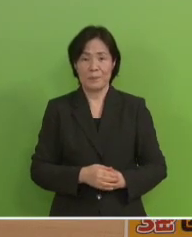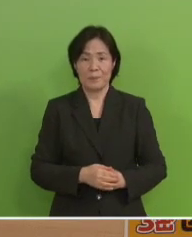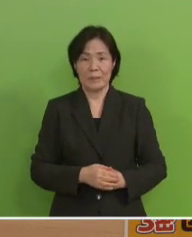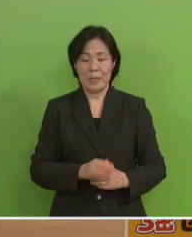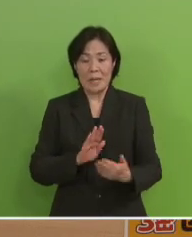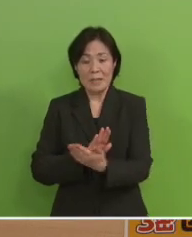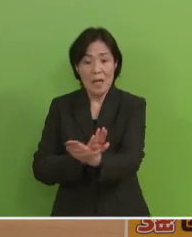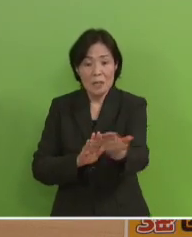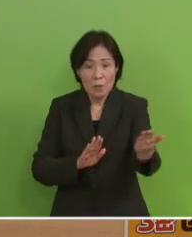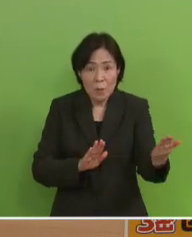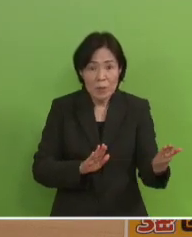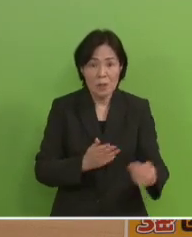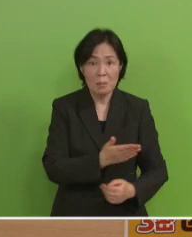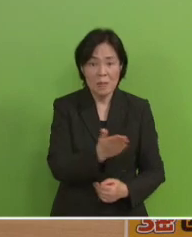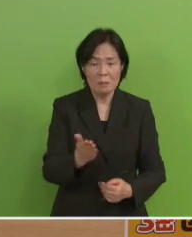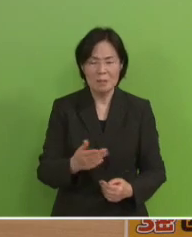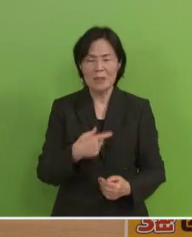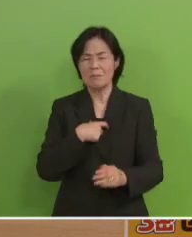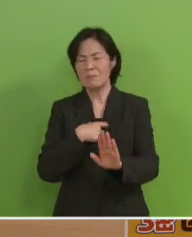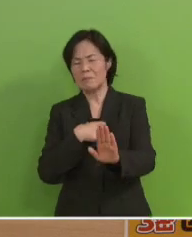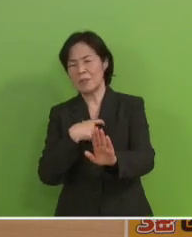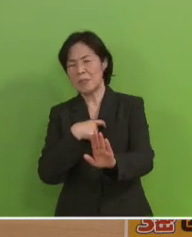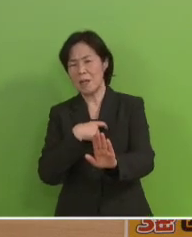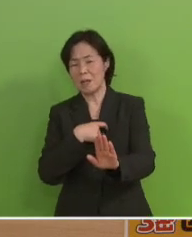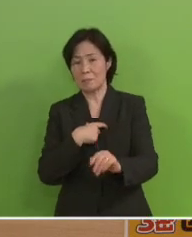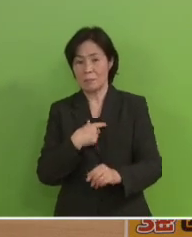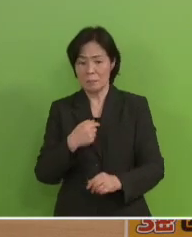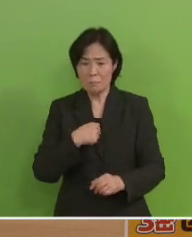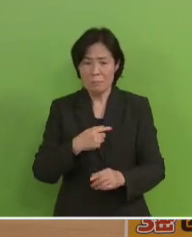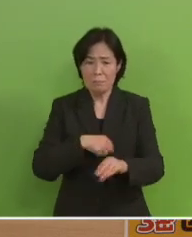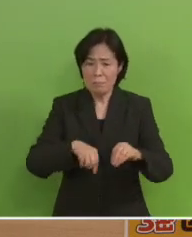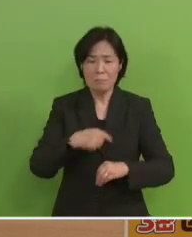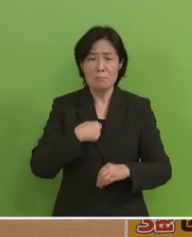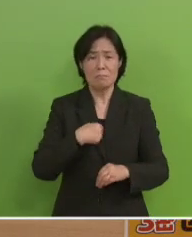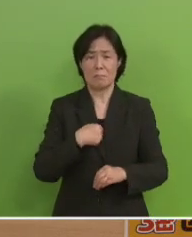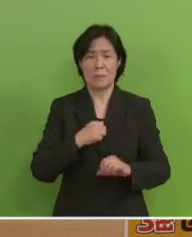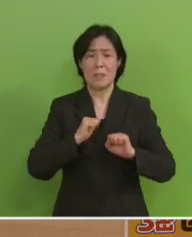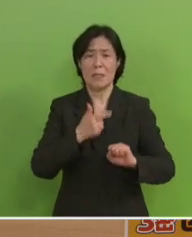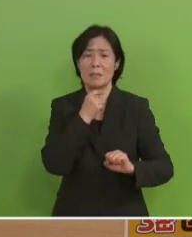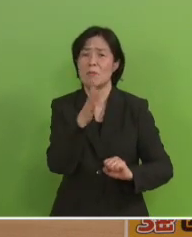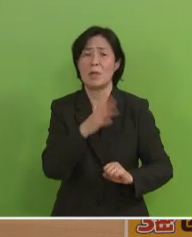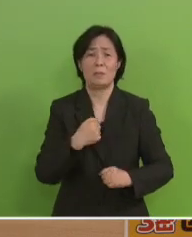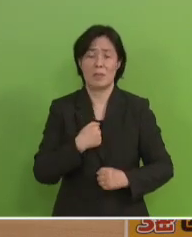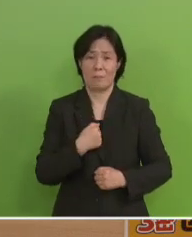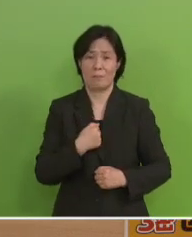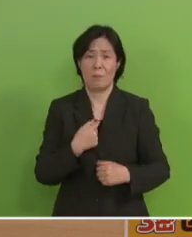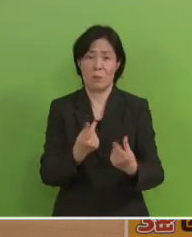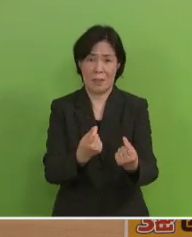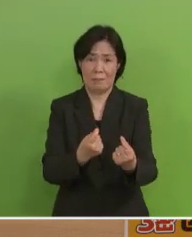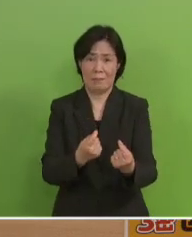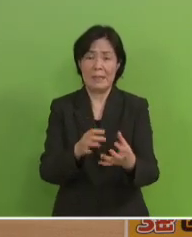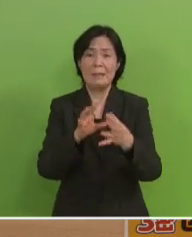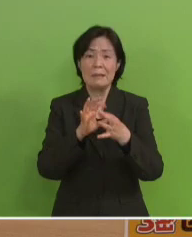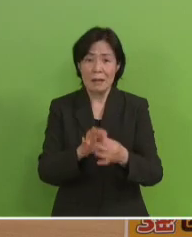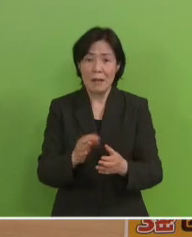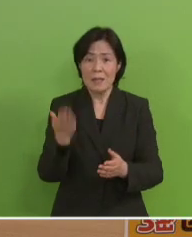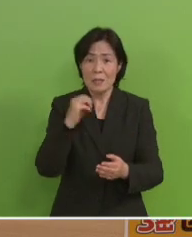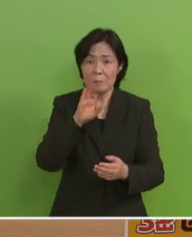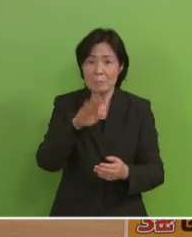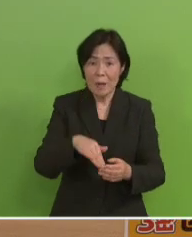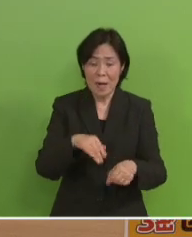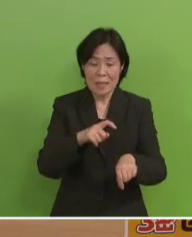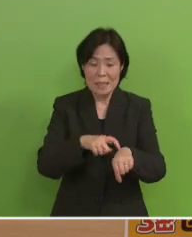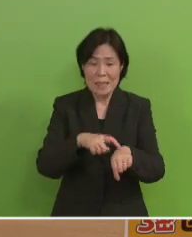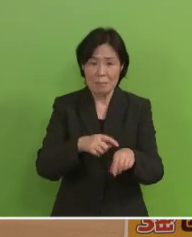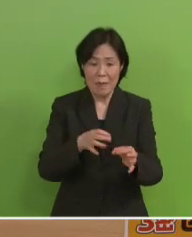対象となるみなさんからしてもいいじゃだと思いますし我々としてもそういうことができるだけやりたくないですだから先ほど時短要請について